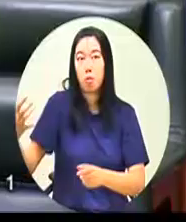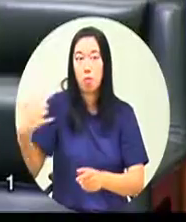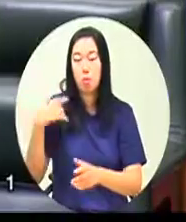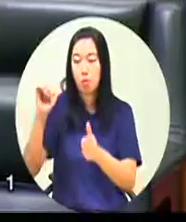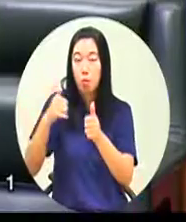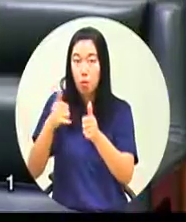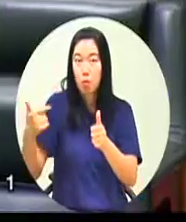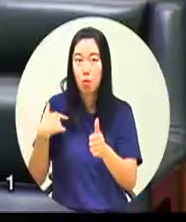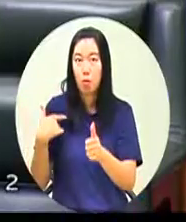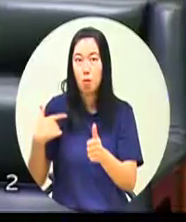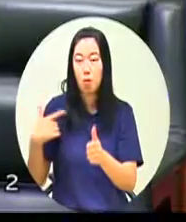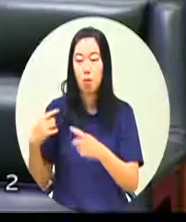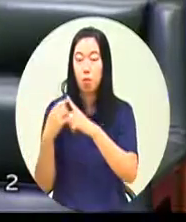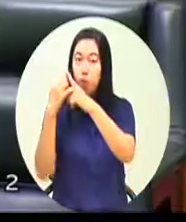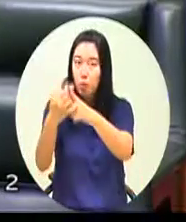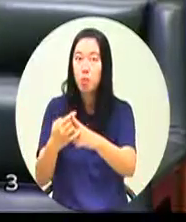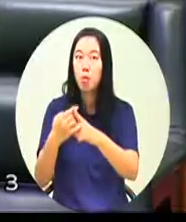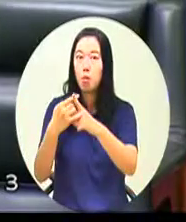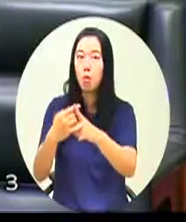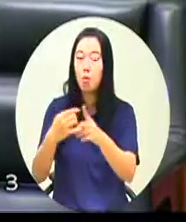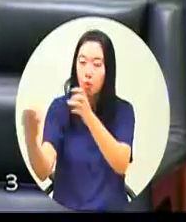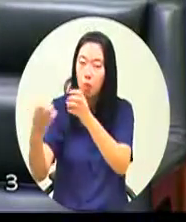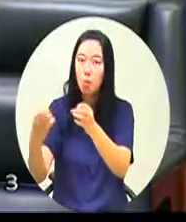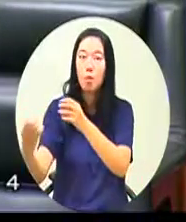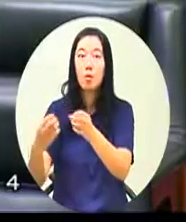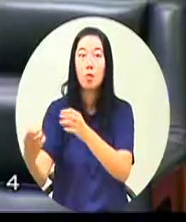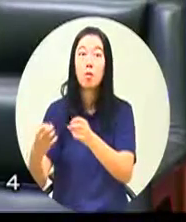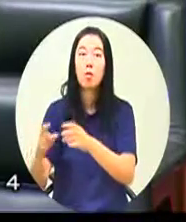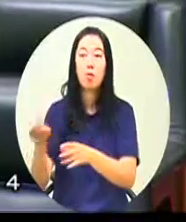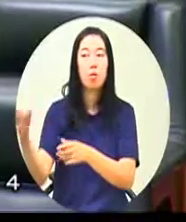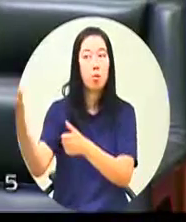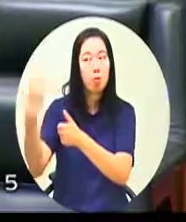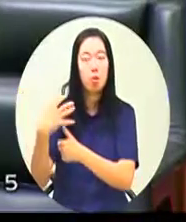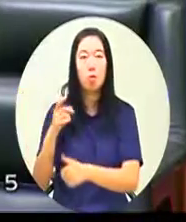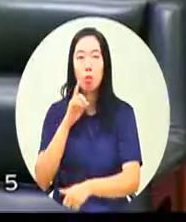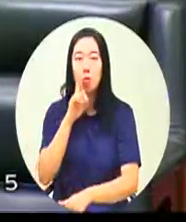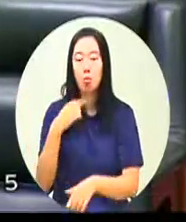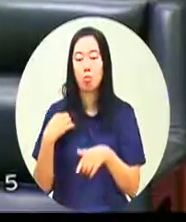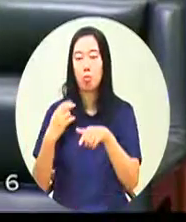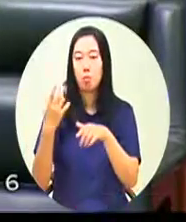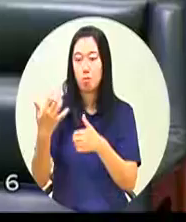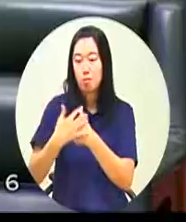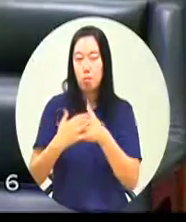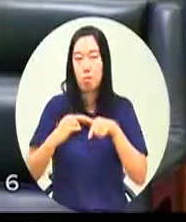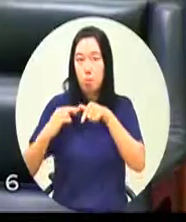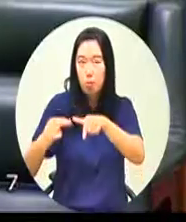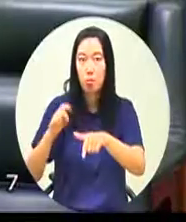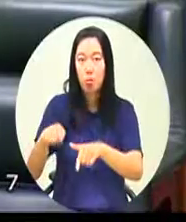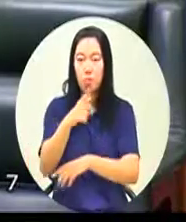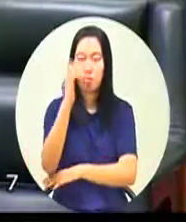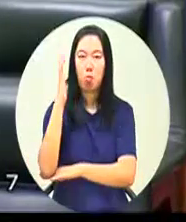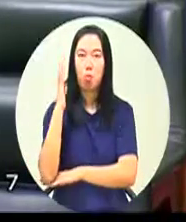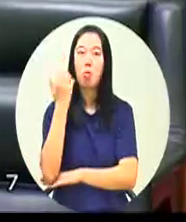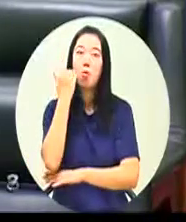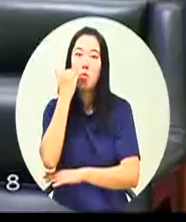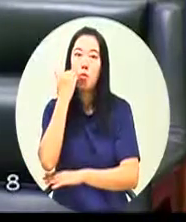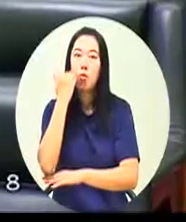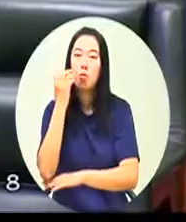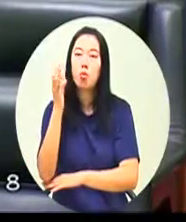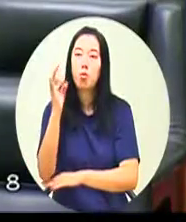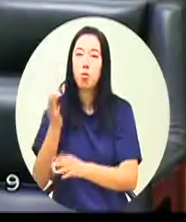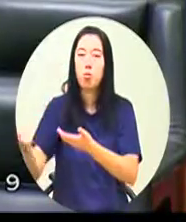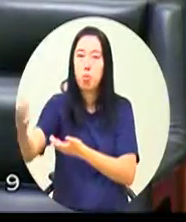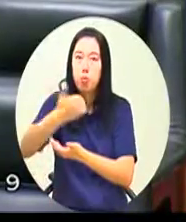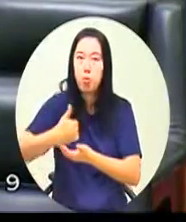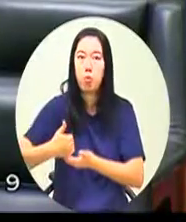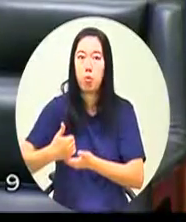跟伊去互动，要给他强势。伊拄仔讲，甲我介绍着讲，恁政府也无甲我征收，迄土地是我